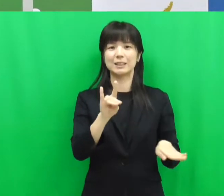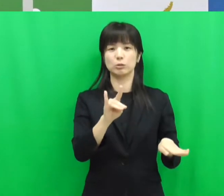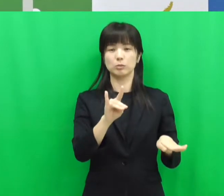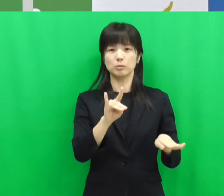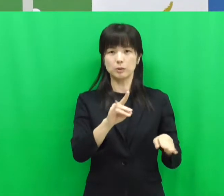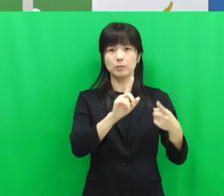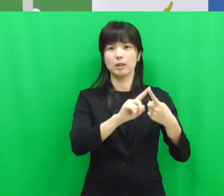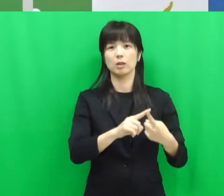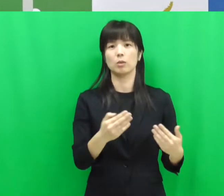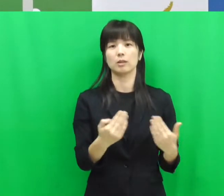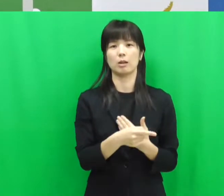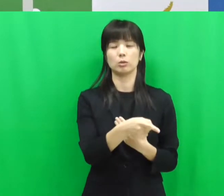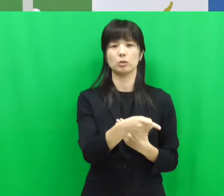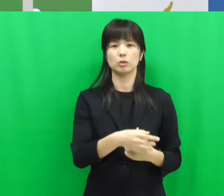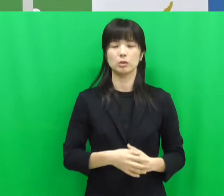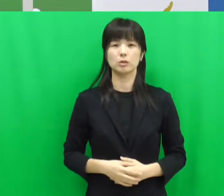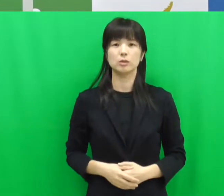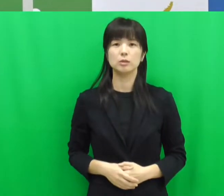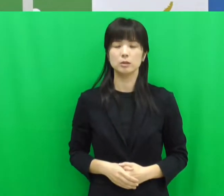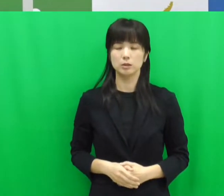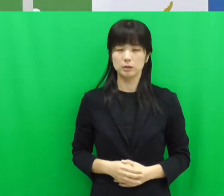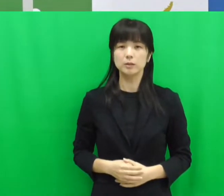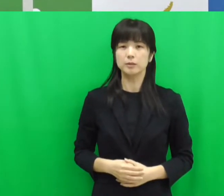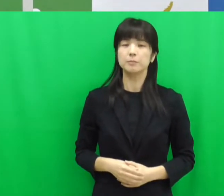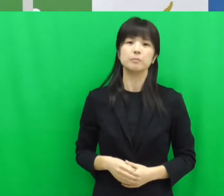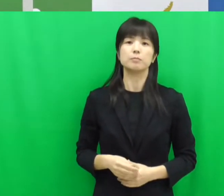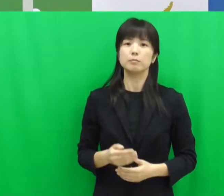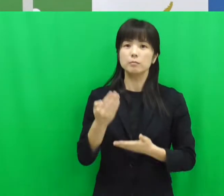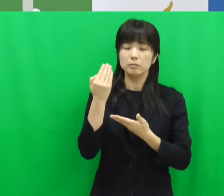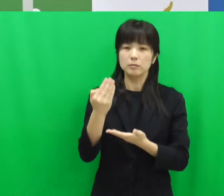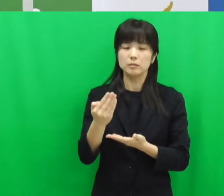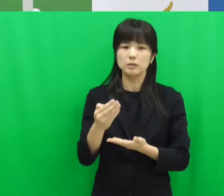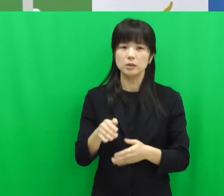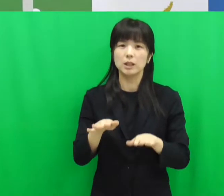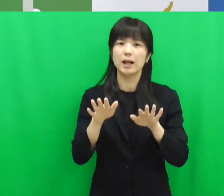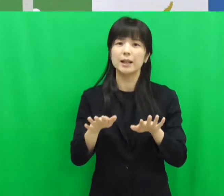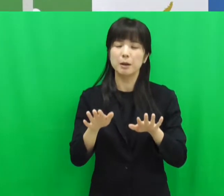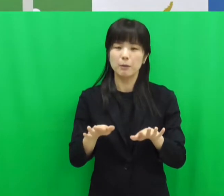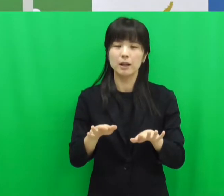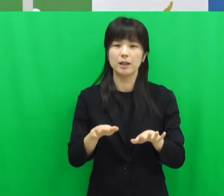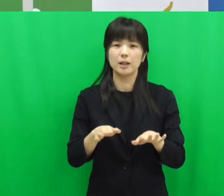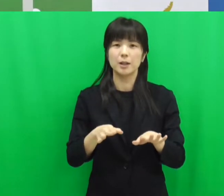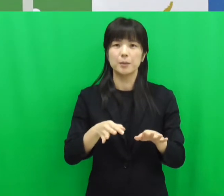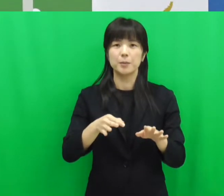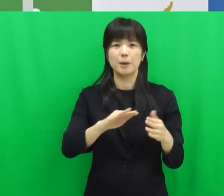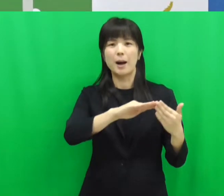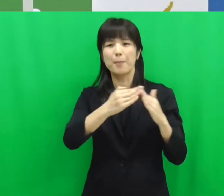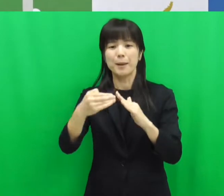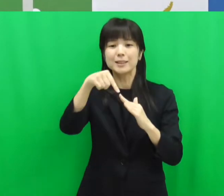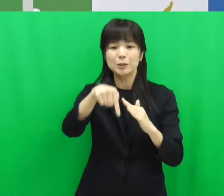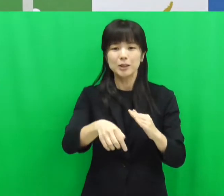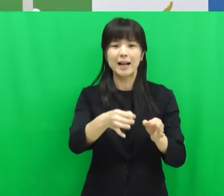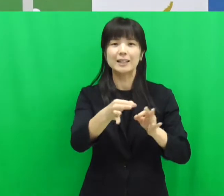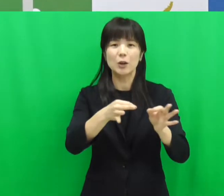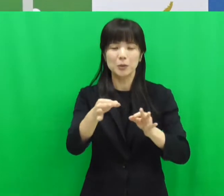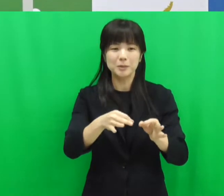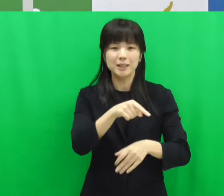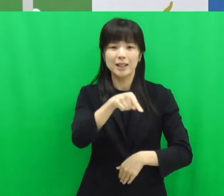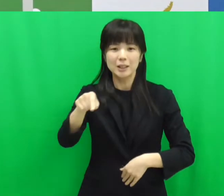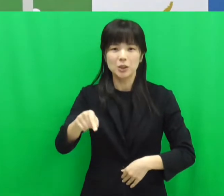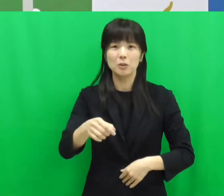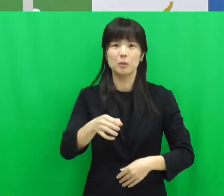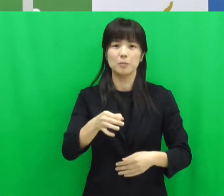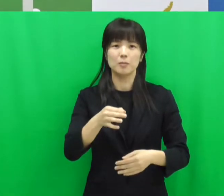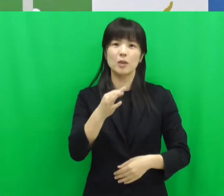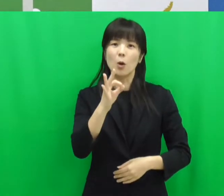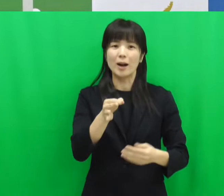の背景といいますか、まあ、今街中の飲食店どこもパーテーションがあったりですとか、はい、レジの間のこうのれみたいなの